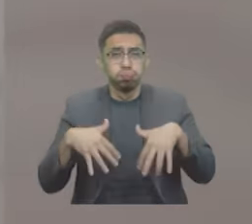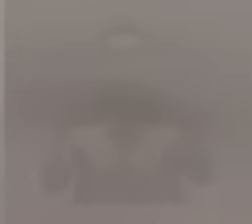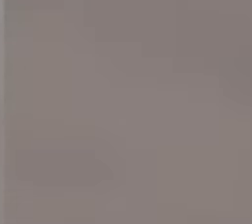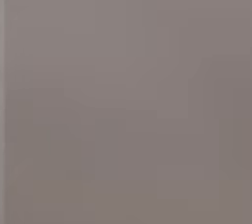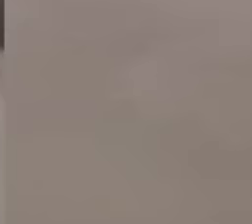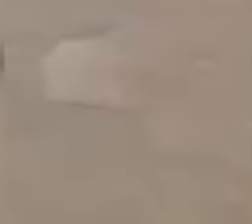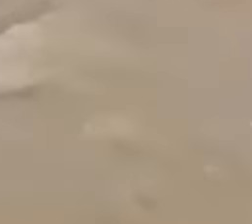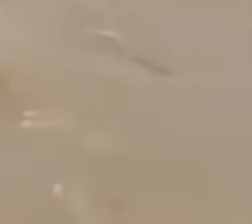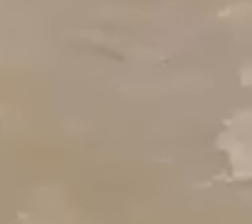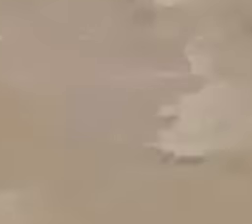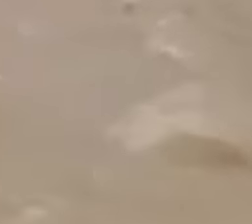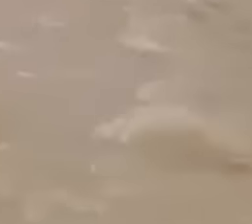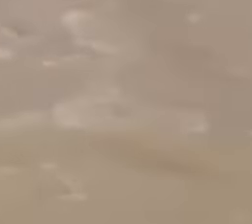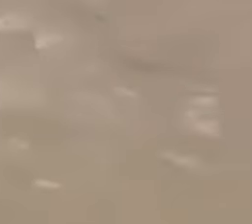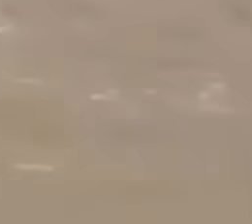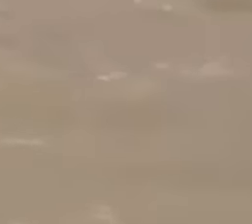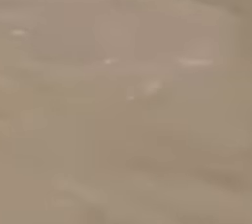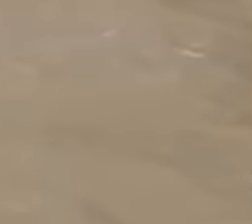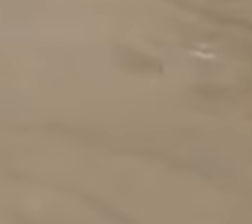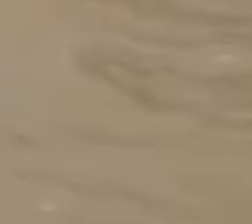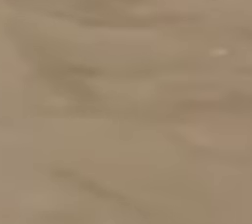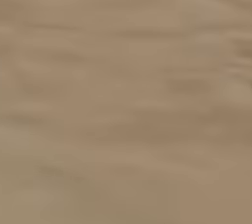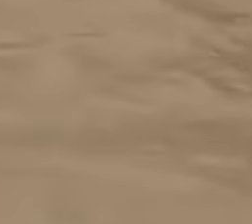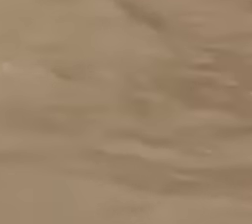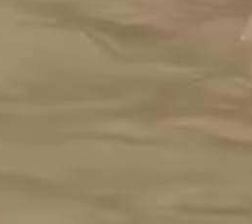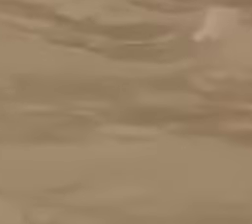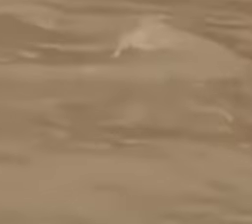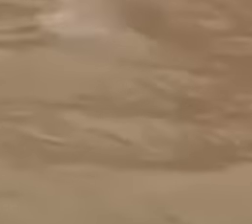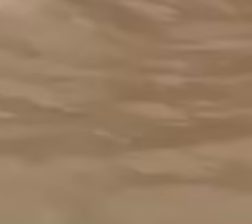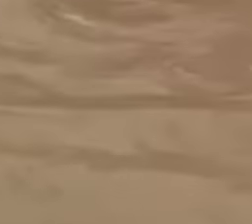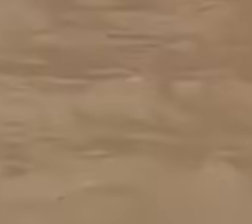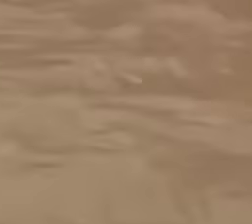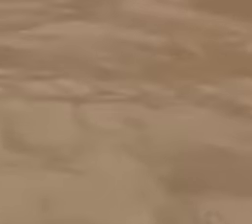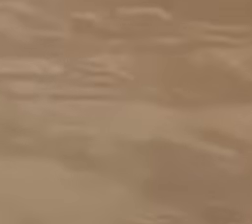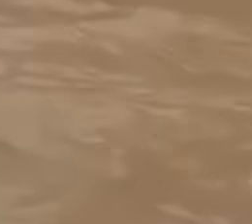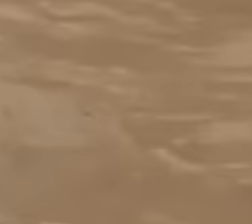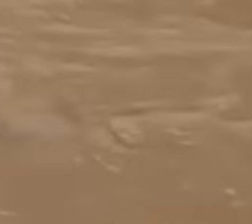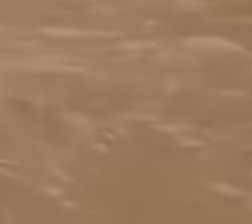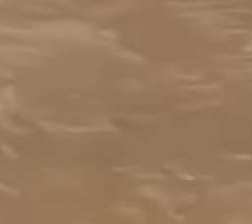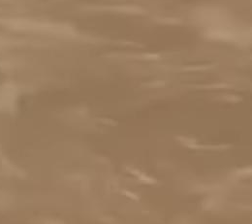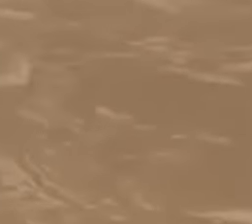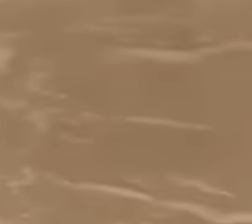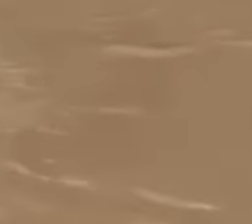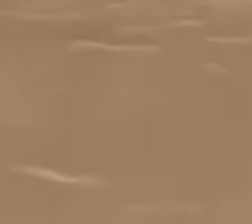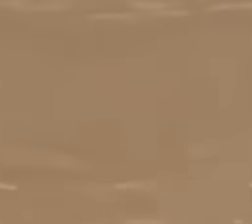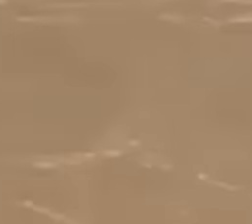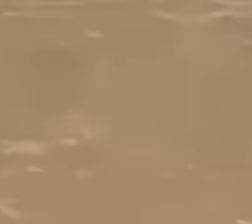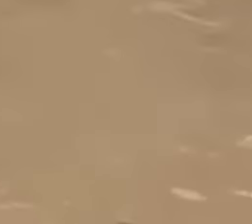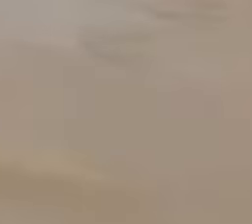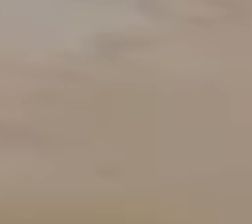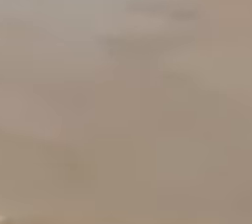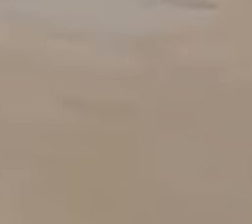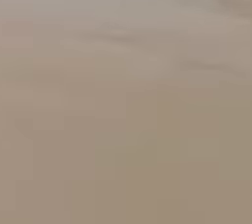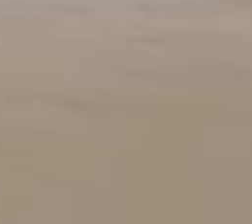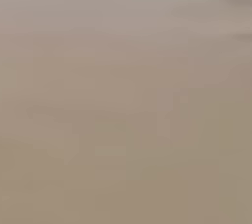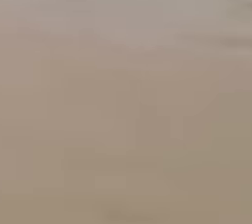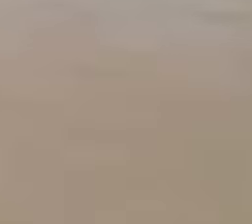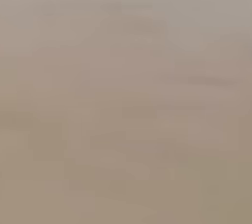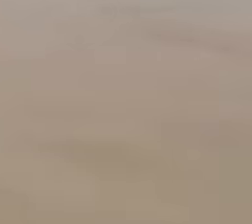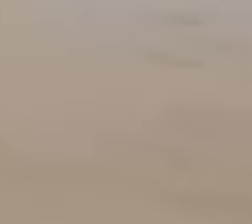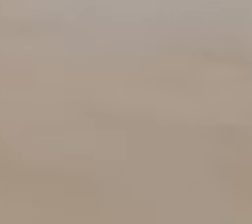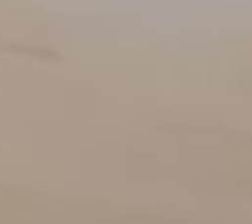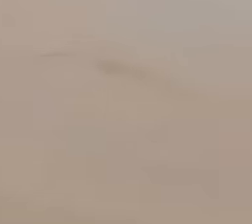juga terdampak banjir yakni Nagari Taluk Ampalu di Kecamatan Pancung Soal. Akibatnya ratusan rumah di 2